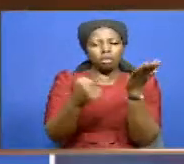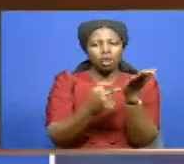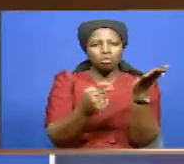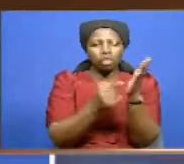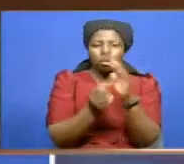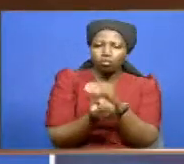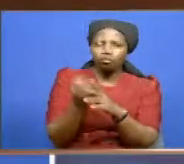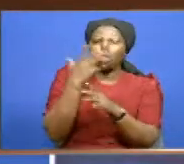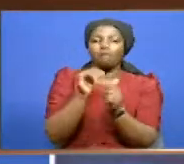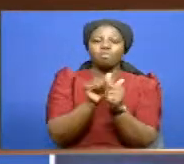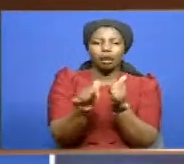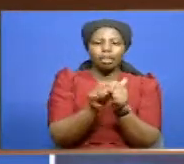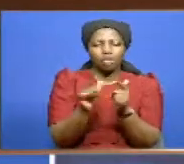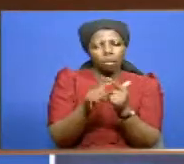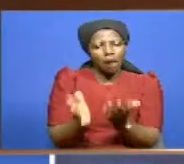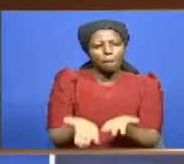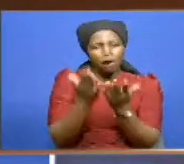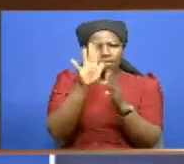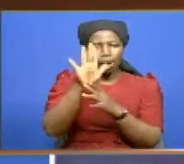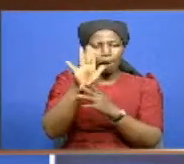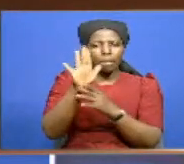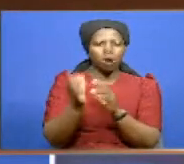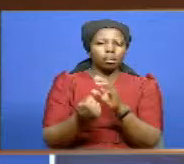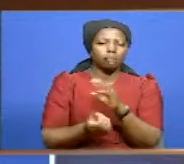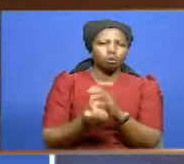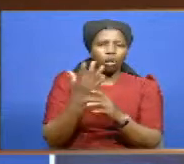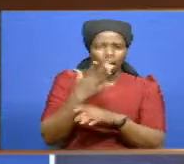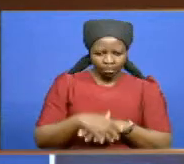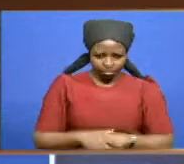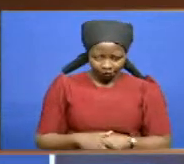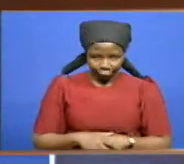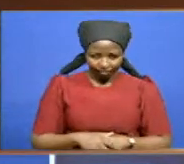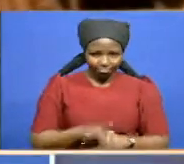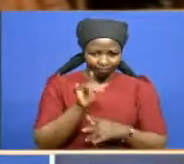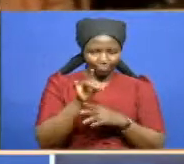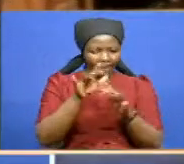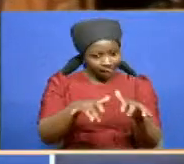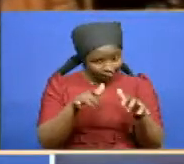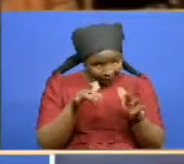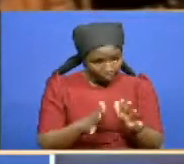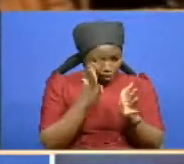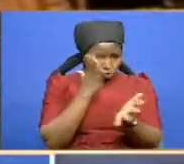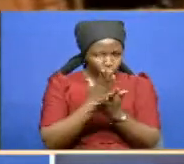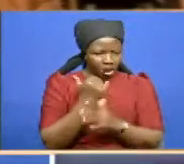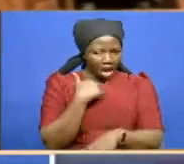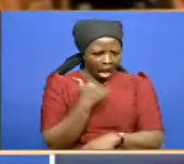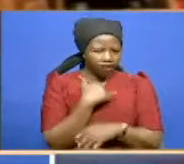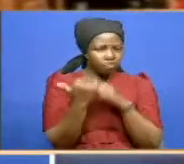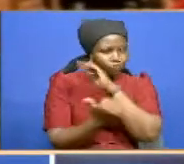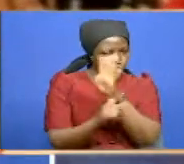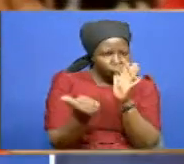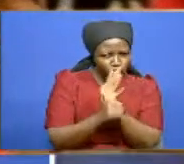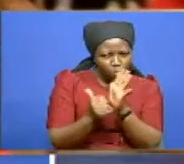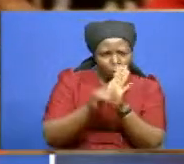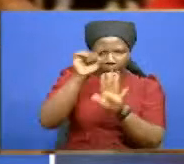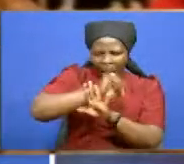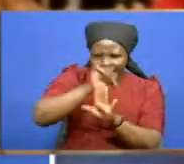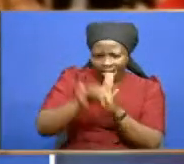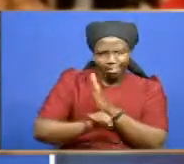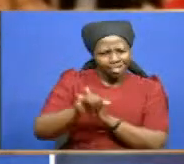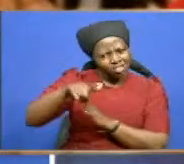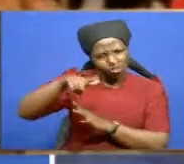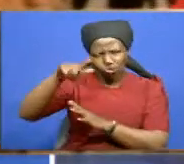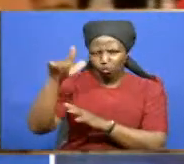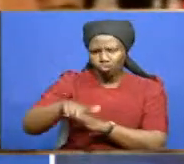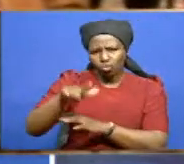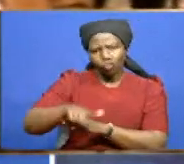kukuza mahindi ili kuboresha mazao yao. Wakazi yao wamekuwa wakikabiliwa na tatizo la mavuno duni ambapo shamba la ekari moja la